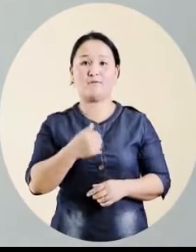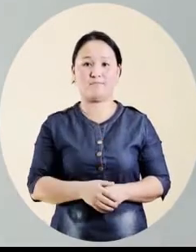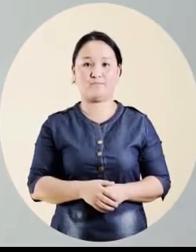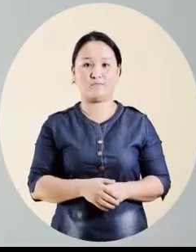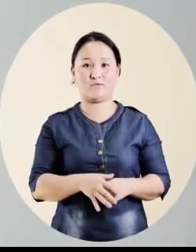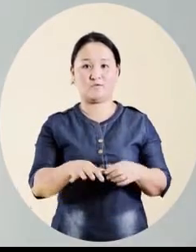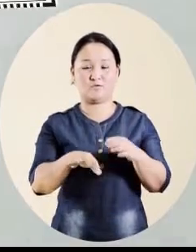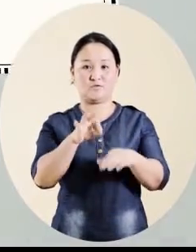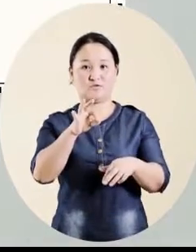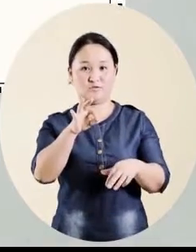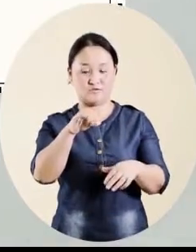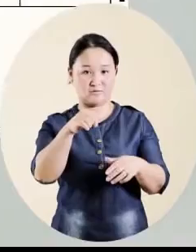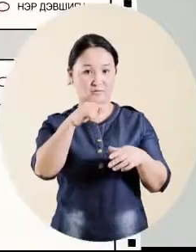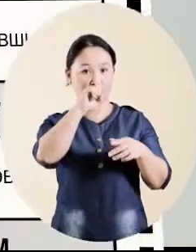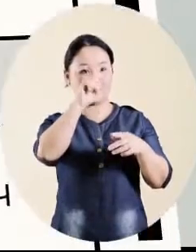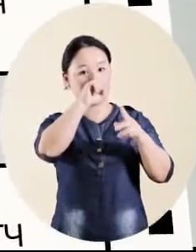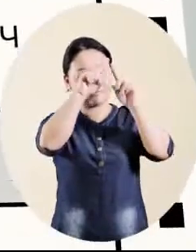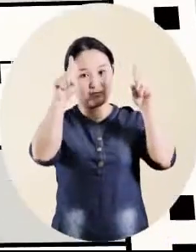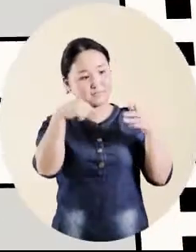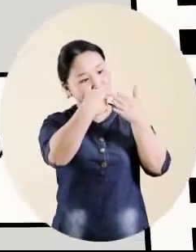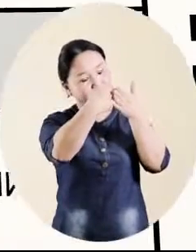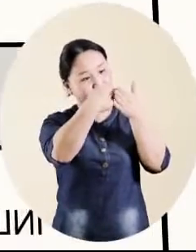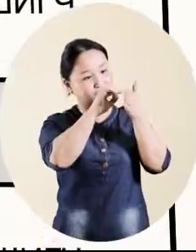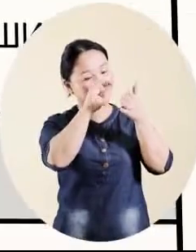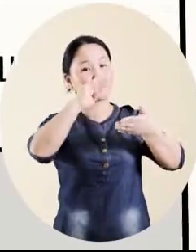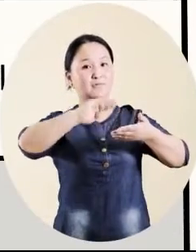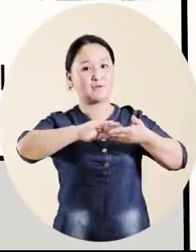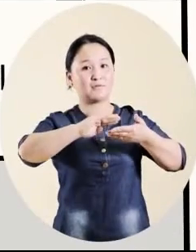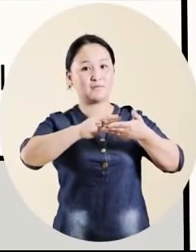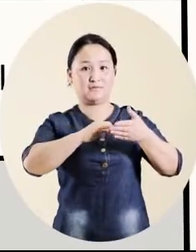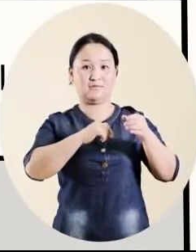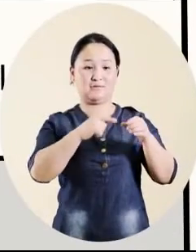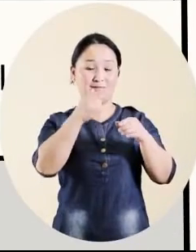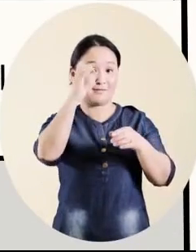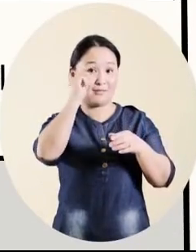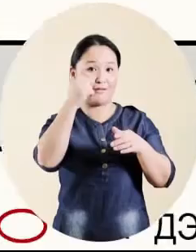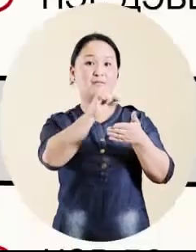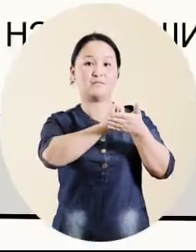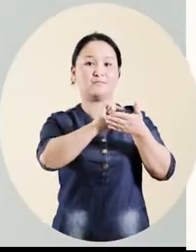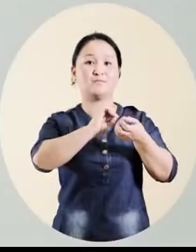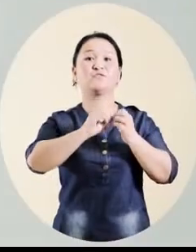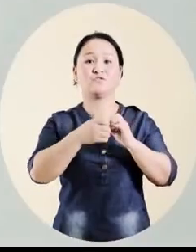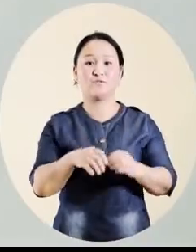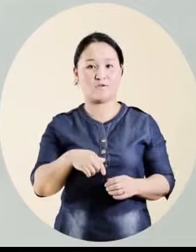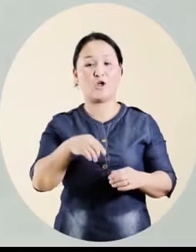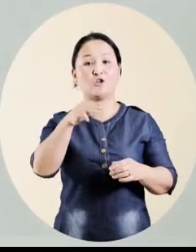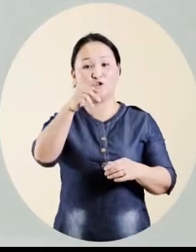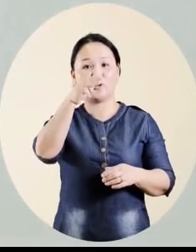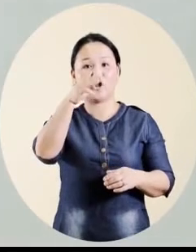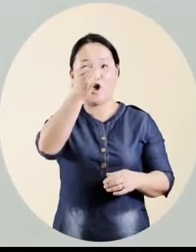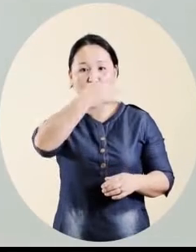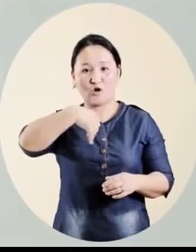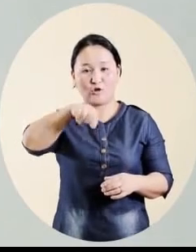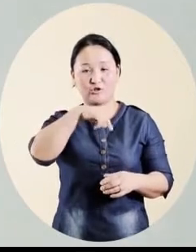авах боломжтой. Сонгогч та саналийн хуудсанд дах заавартай сайтар танилцаж саналаа тэмдэглээрэй. Та саналаа тэмдэглэхдээ санал өгч